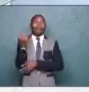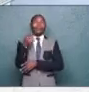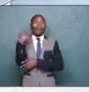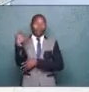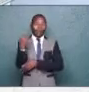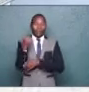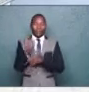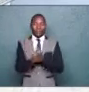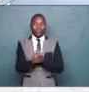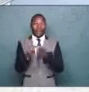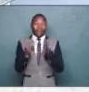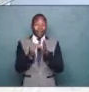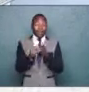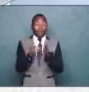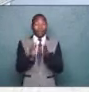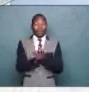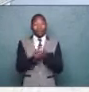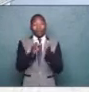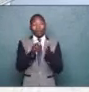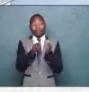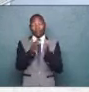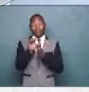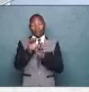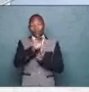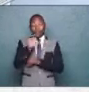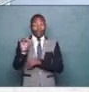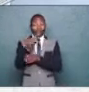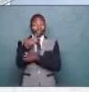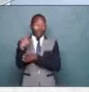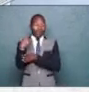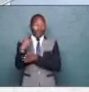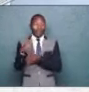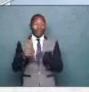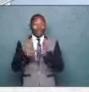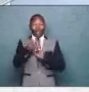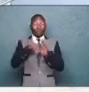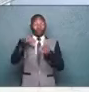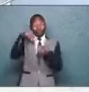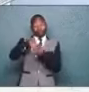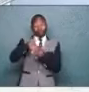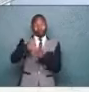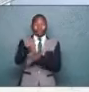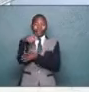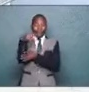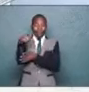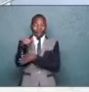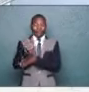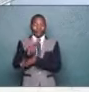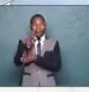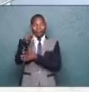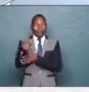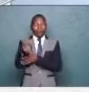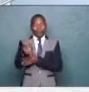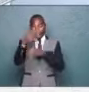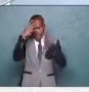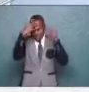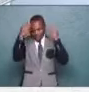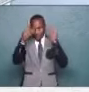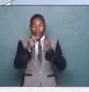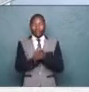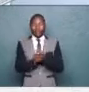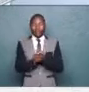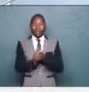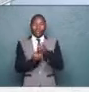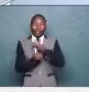lino, komanso gawo 31 la malamulo achisankho cha president aphungu ndi makansala,